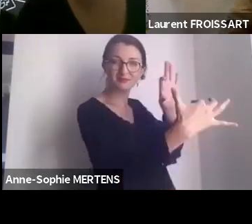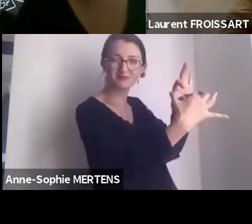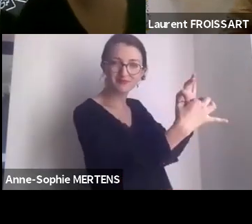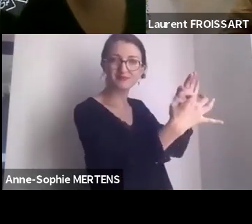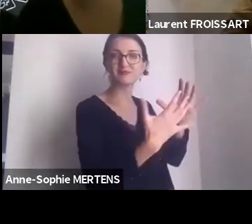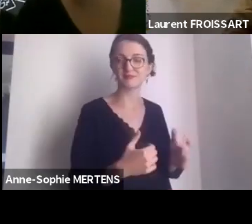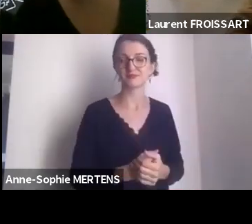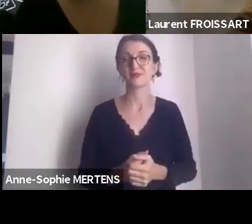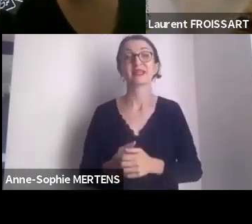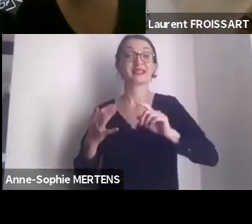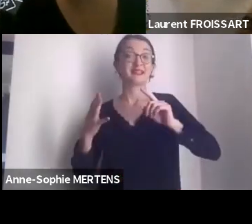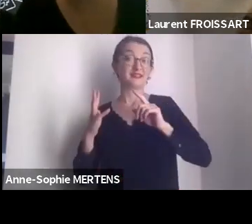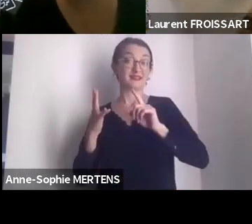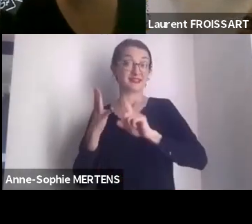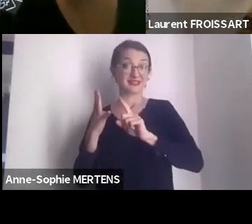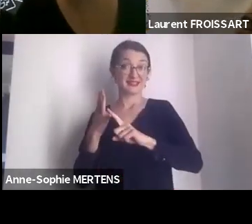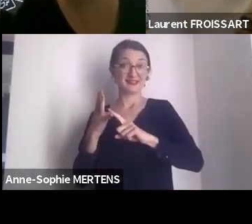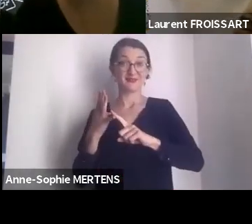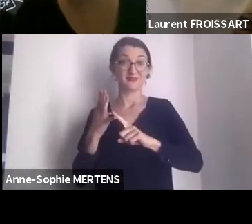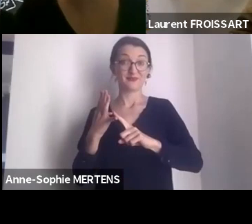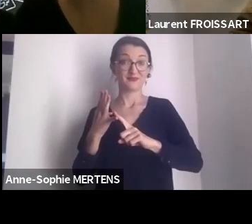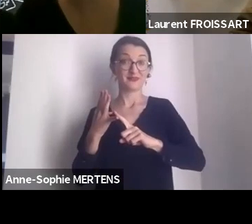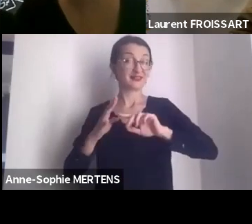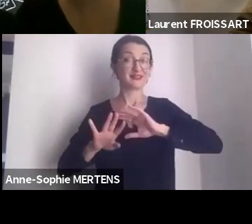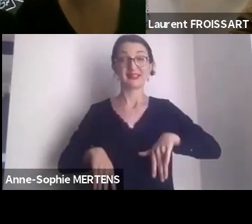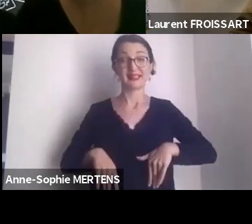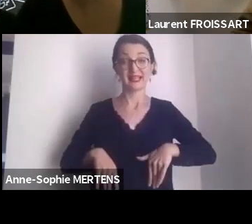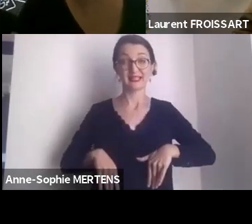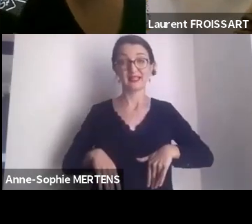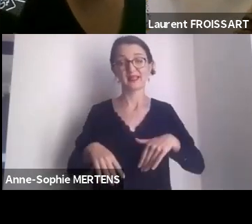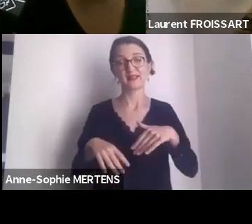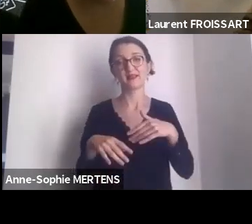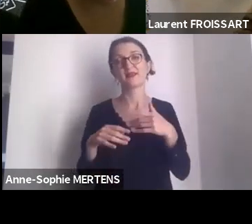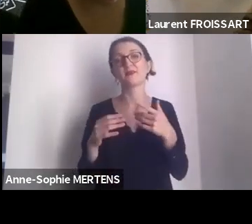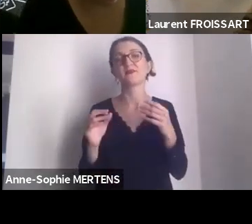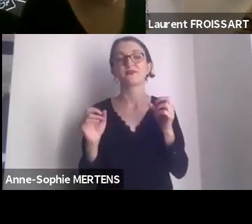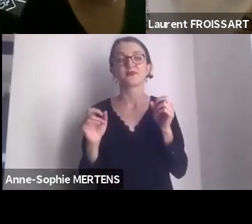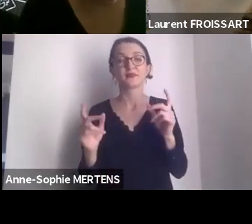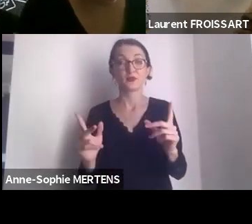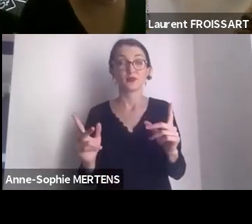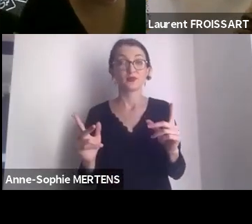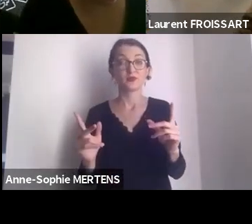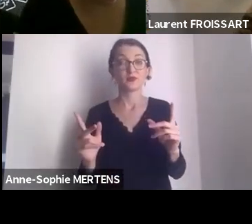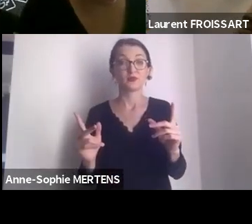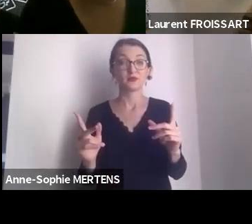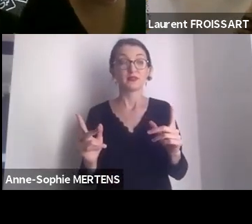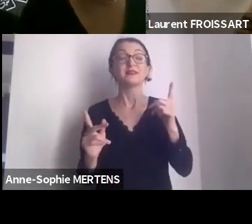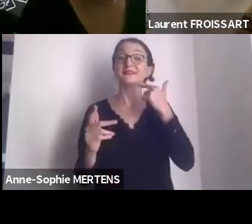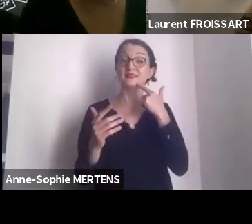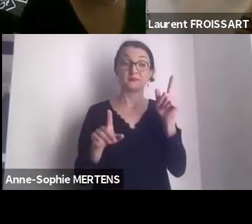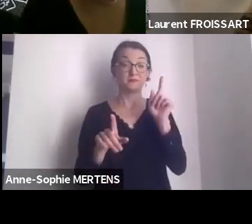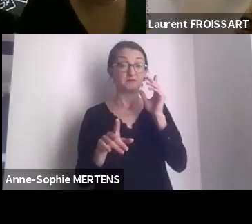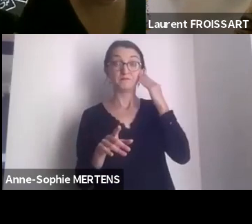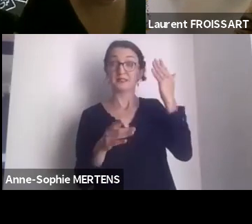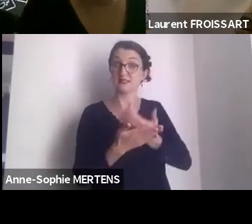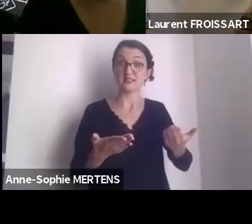qu'on a évoqué. La dernière proposition, c'est de favoriser la capacité à répondre et à s'adapter au changement